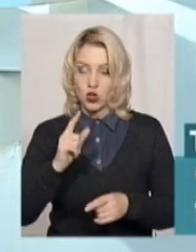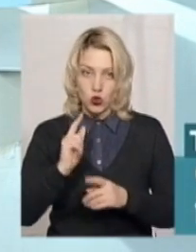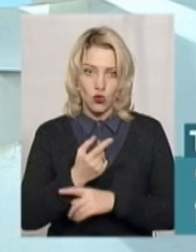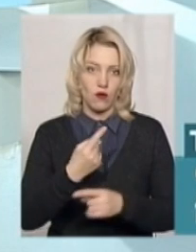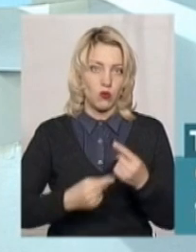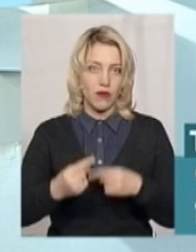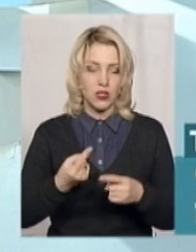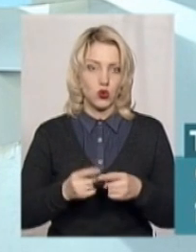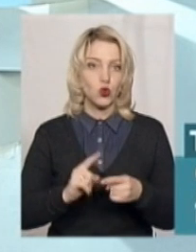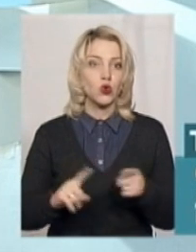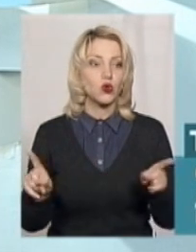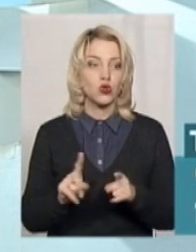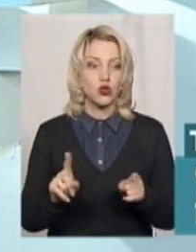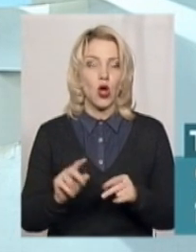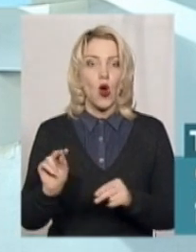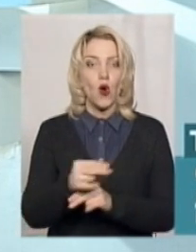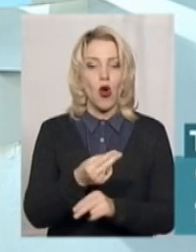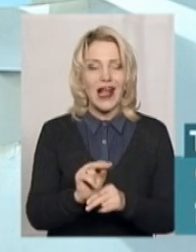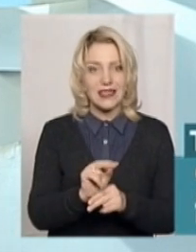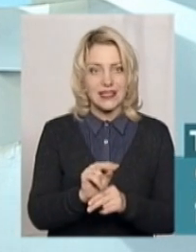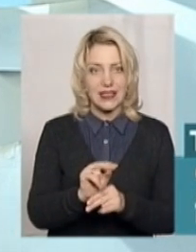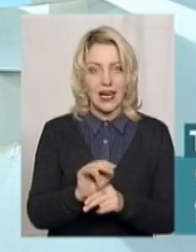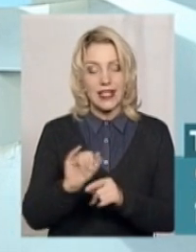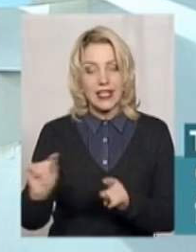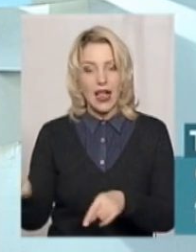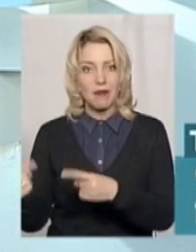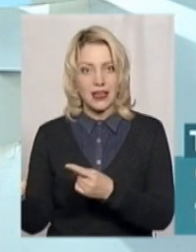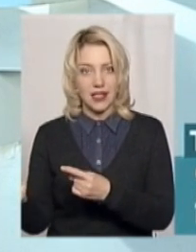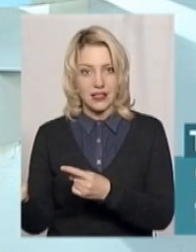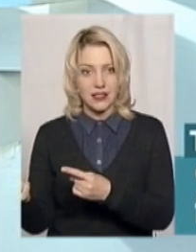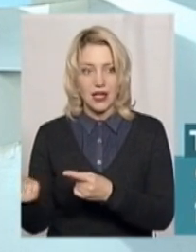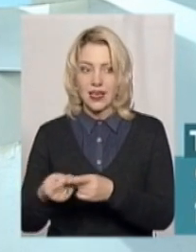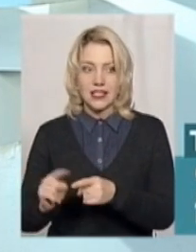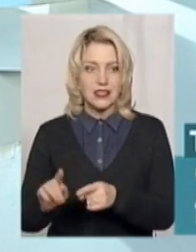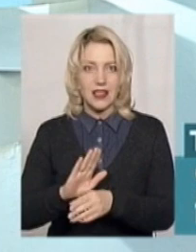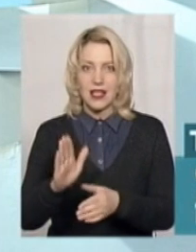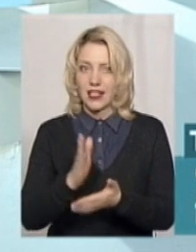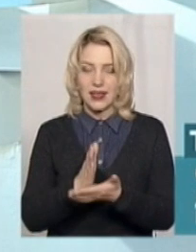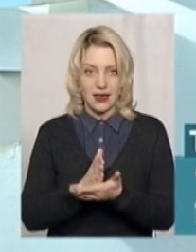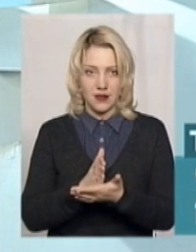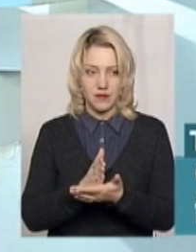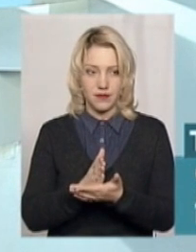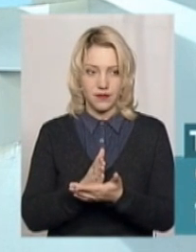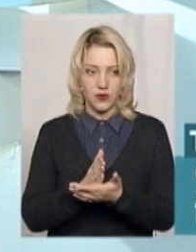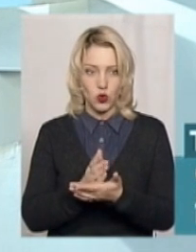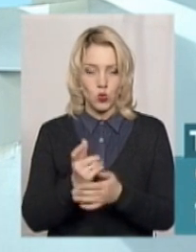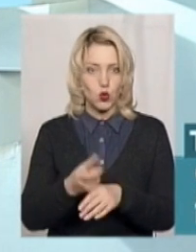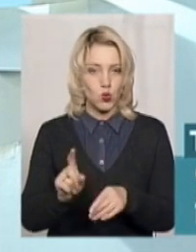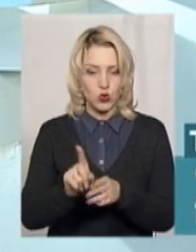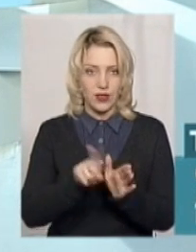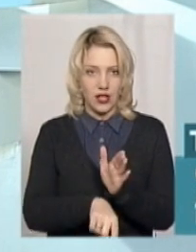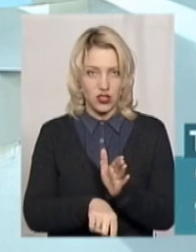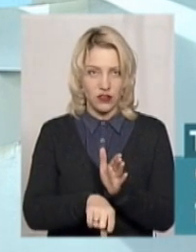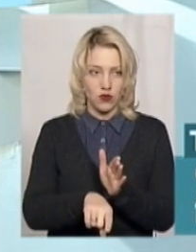повертаюсь до того, що корекція і реабілітація – це не є дуже